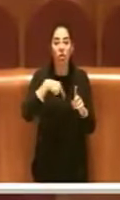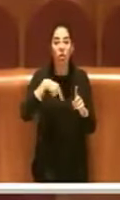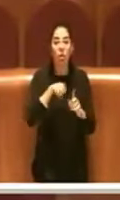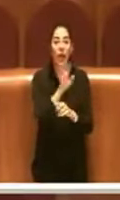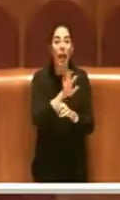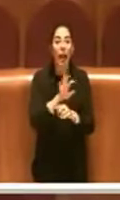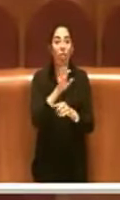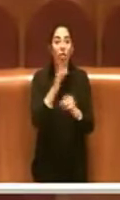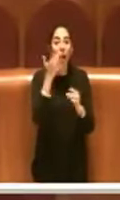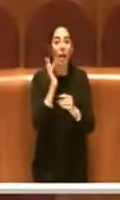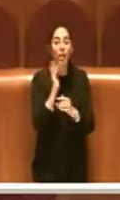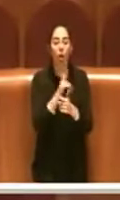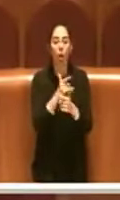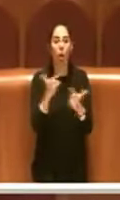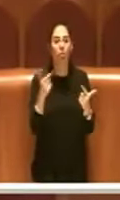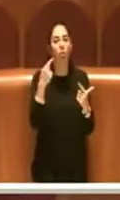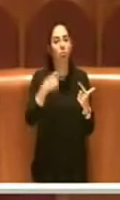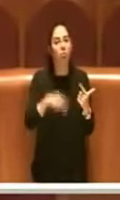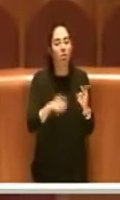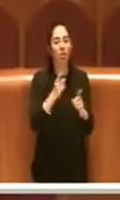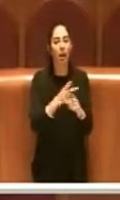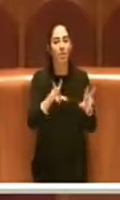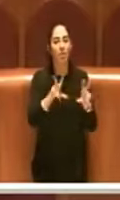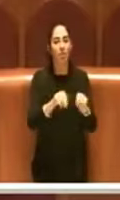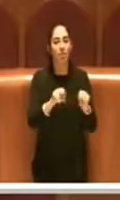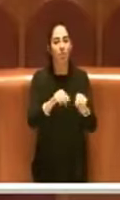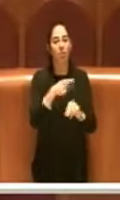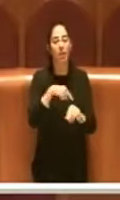è un dato da ripetere e ribadire.